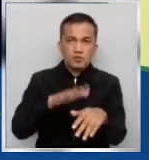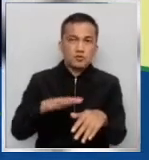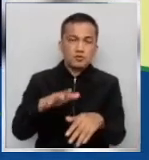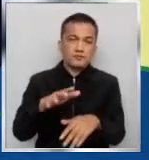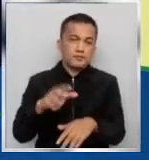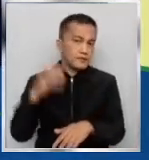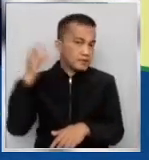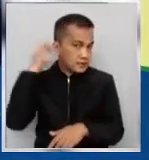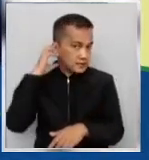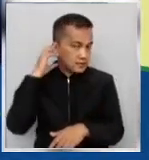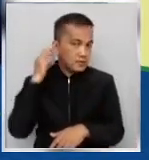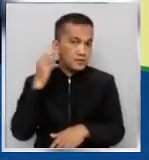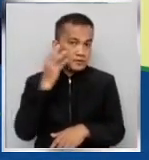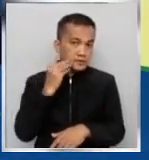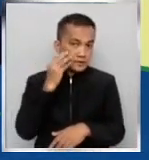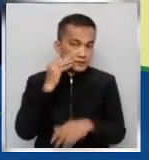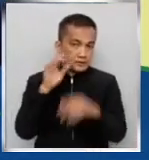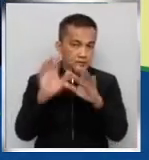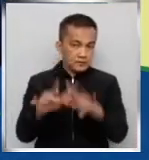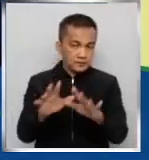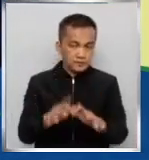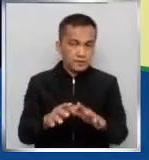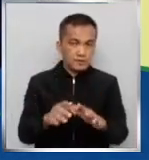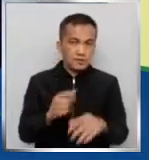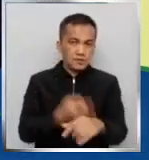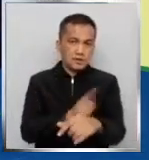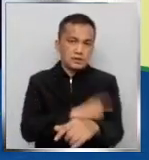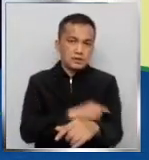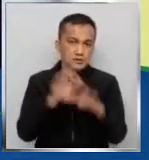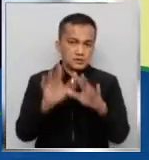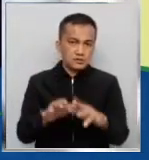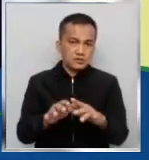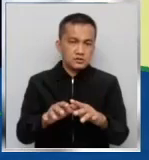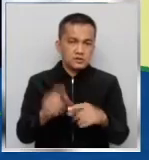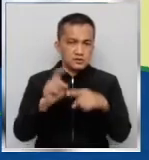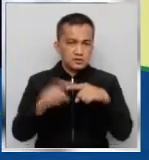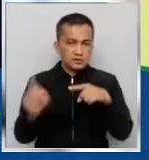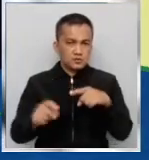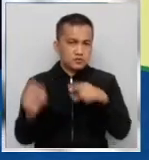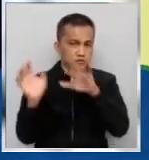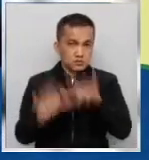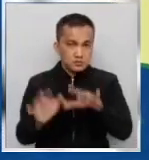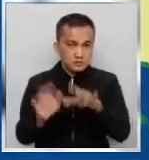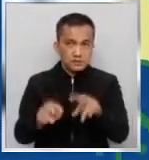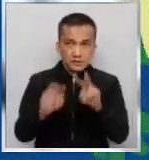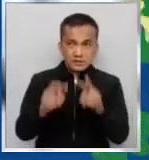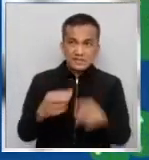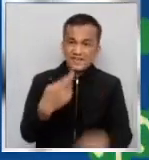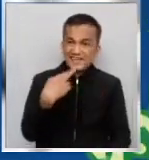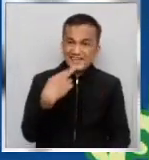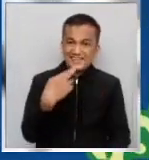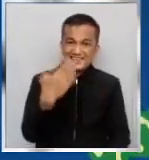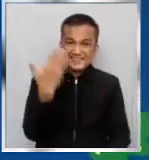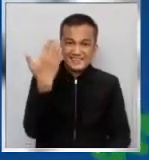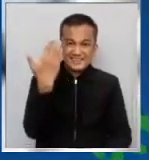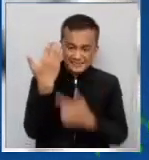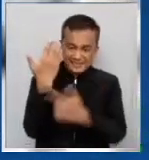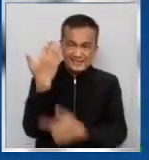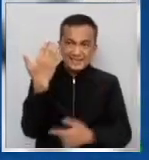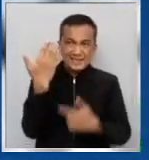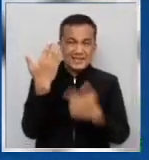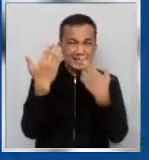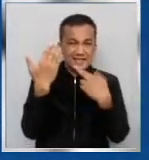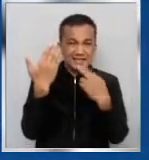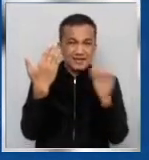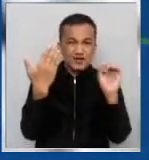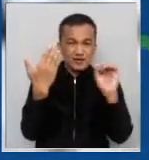at may mga malalakas na ulan dahil sa mga intense thunderstorms yung nakikita niyong pula at orange, kaya maging handa po sa banta ng